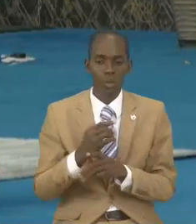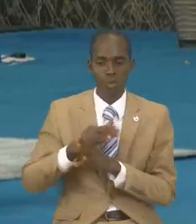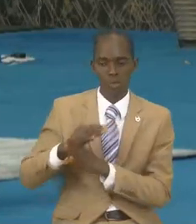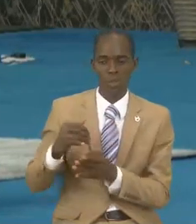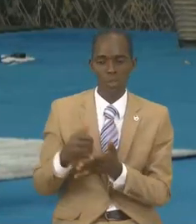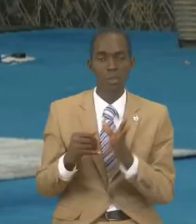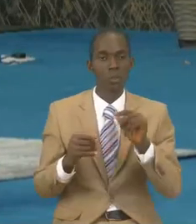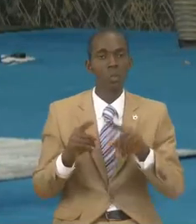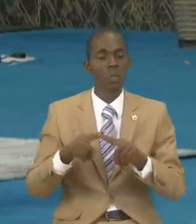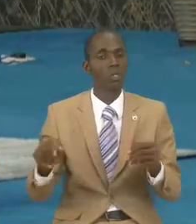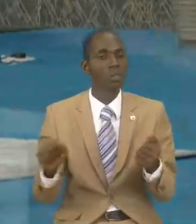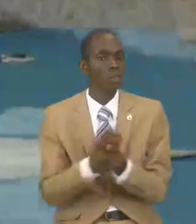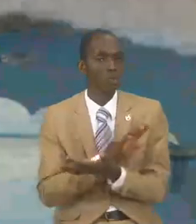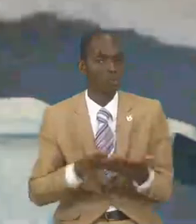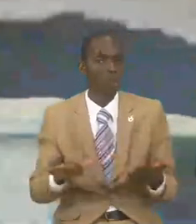mais détruit.